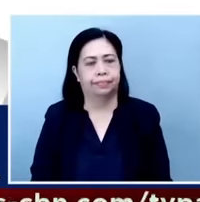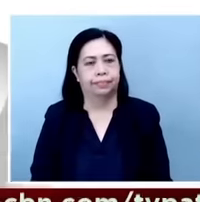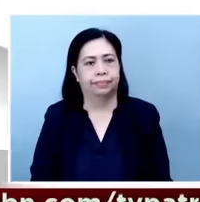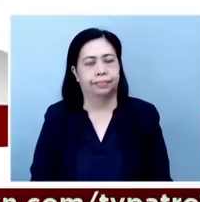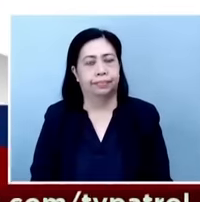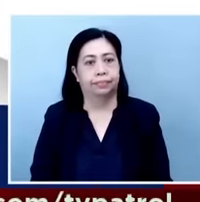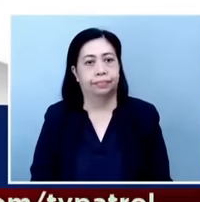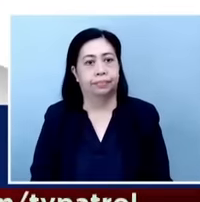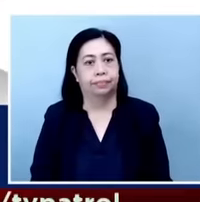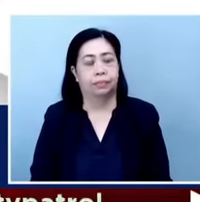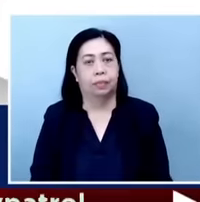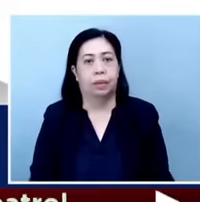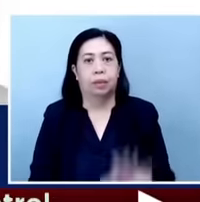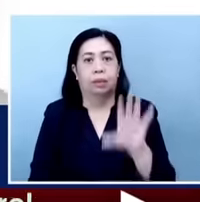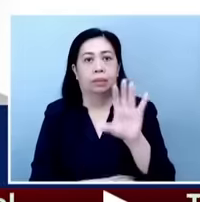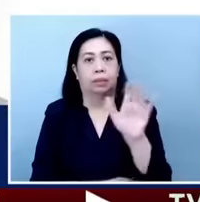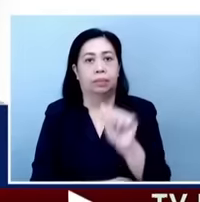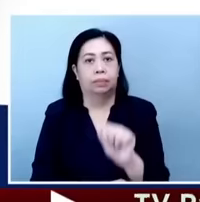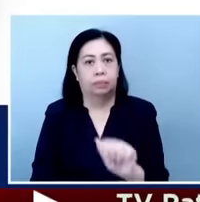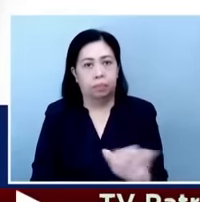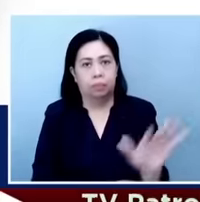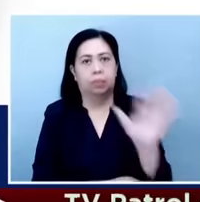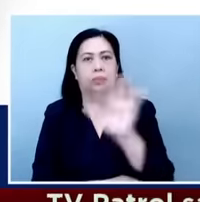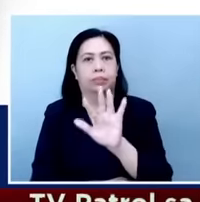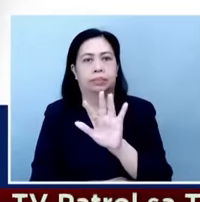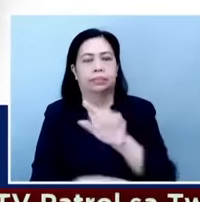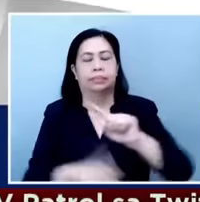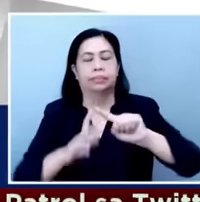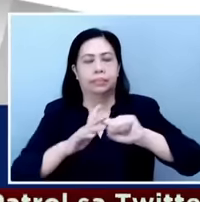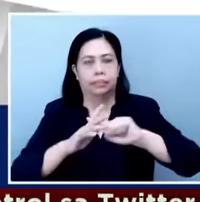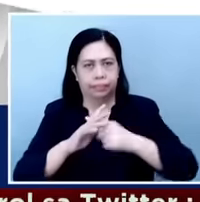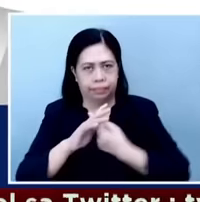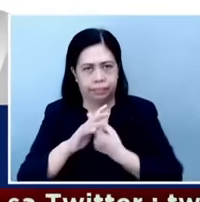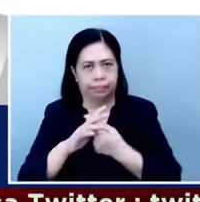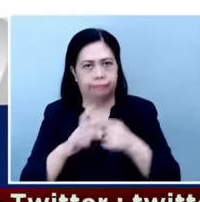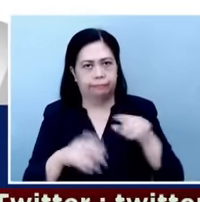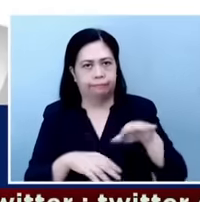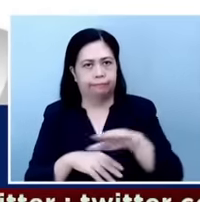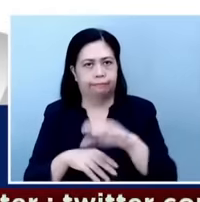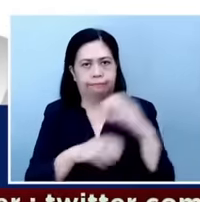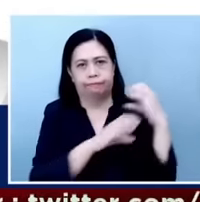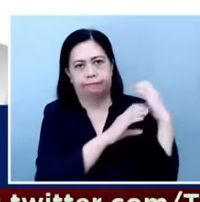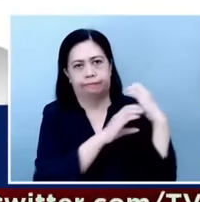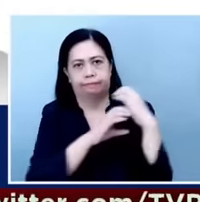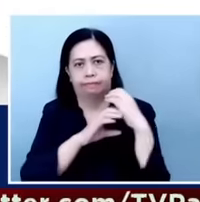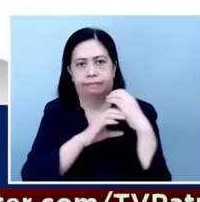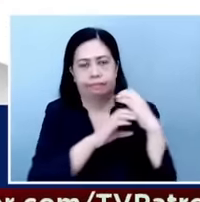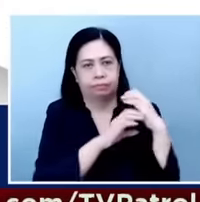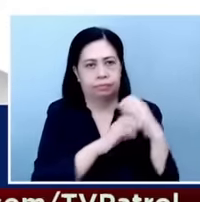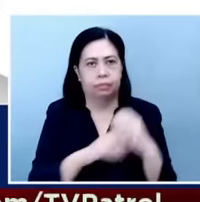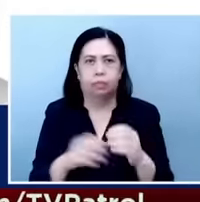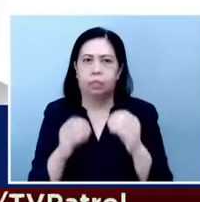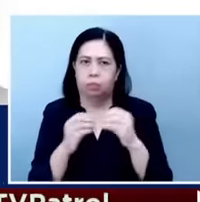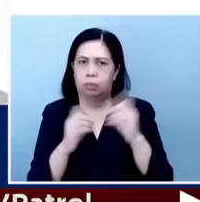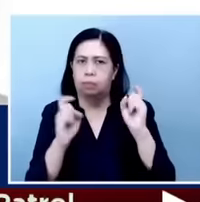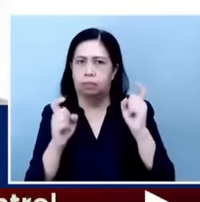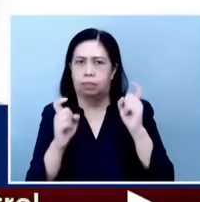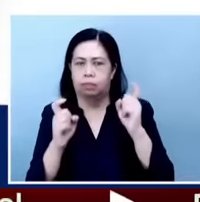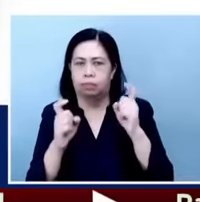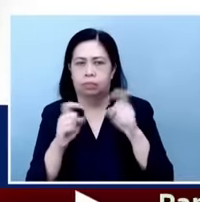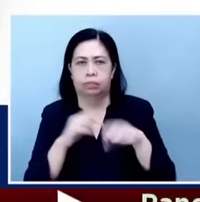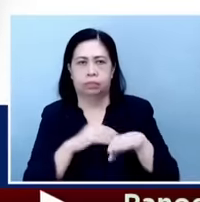Pagpatak ng alas 5 ng umaga, nagsimula na ang traslasyon. Dihamak na mabilis ang simula ng daloy